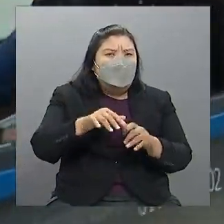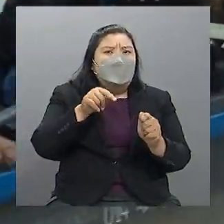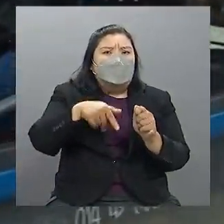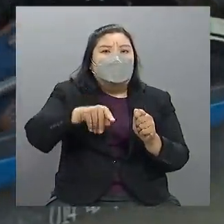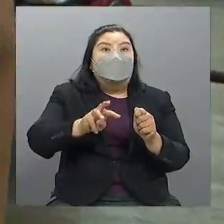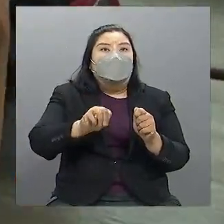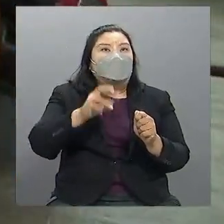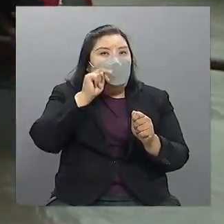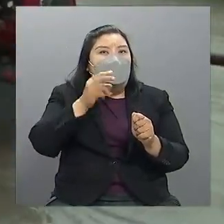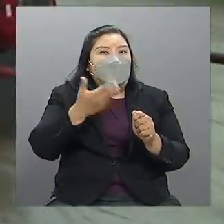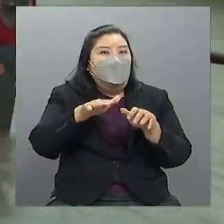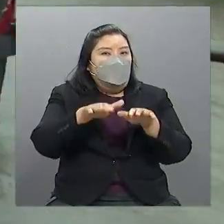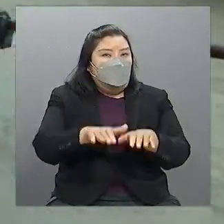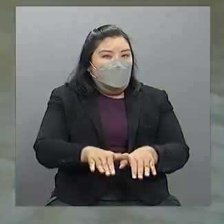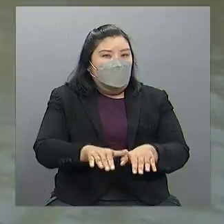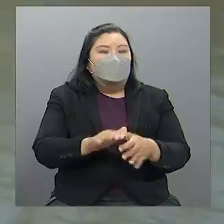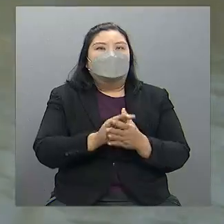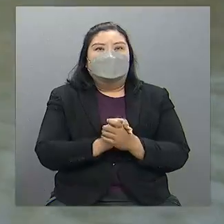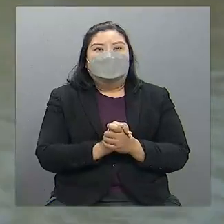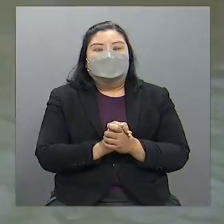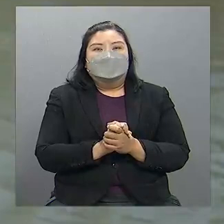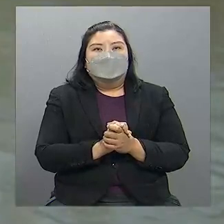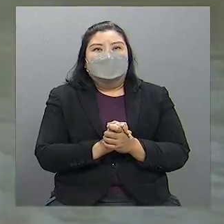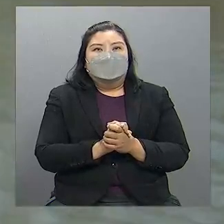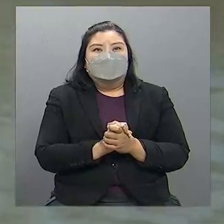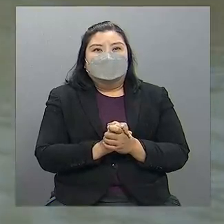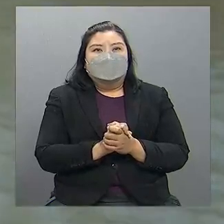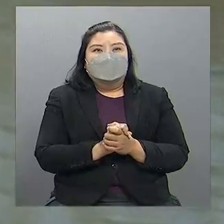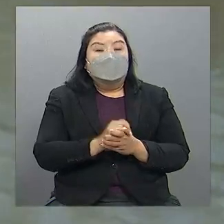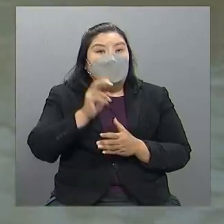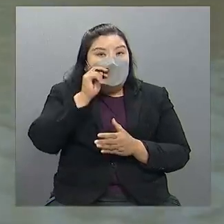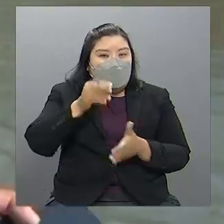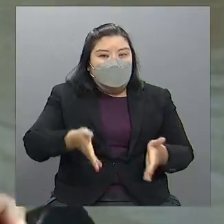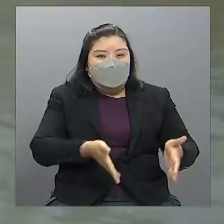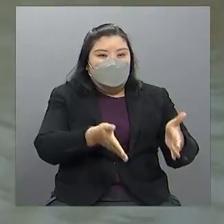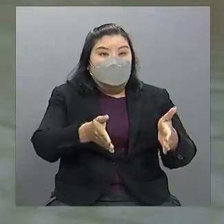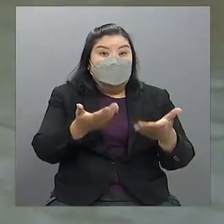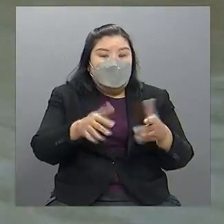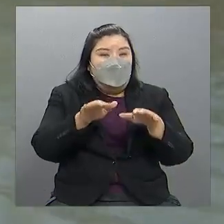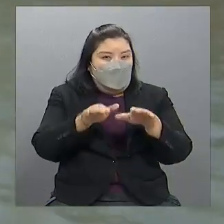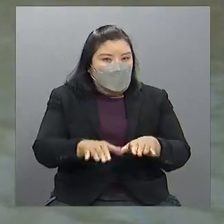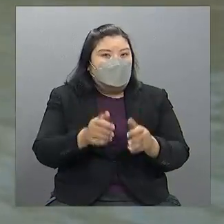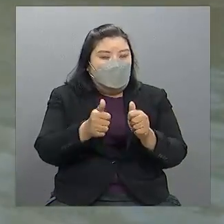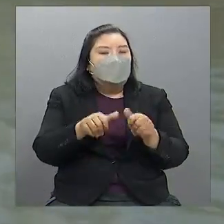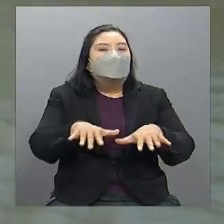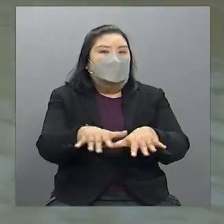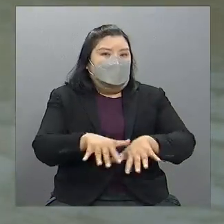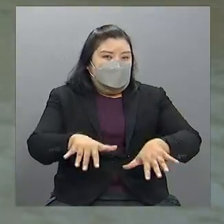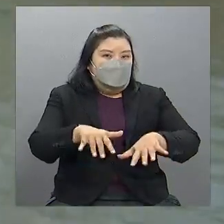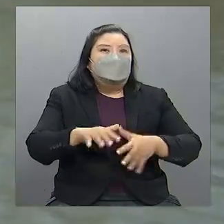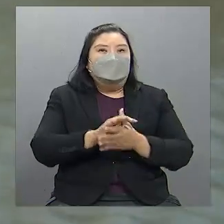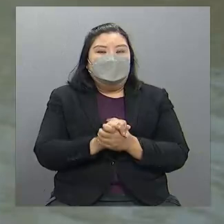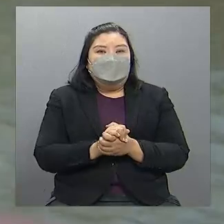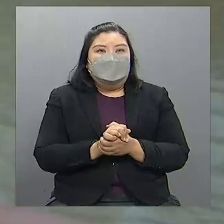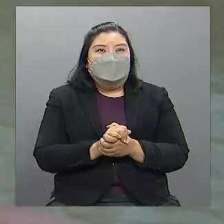ค่ะ ระดับน้ำในคลองท่าดีลดสู่ปกติแล้วเลยพื้นที่รองรับน้ำก็ไม่เยอ